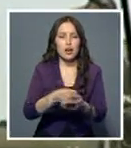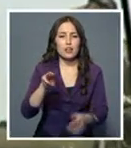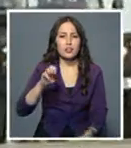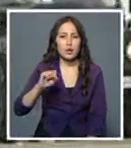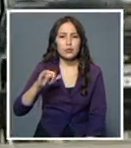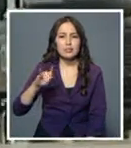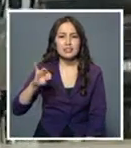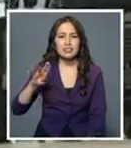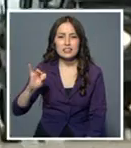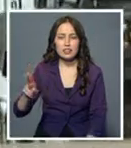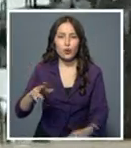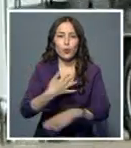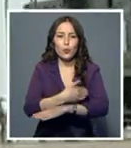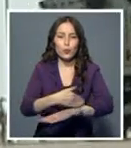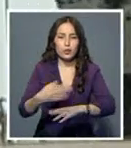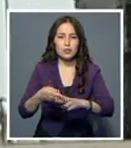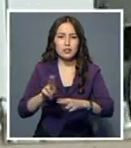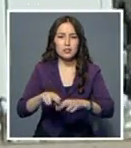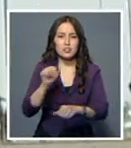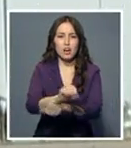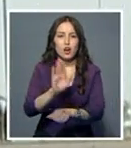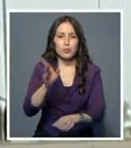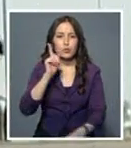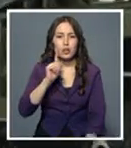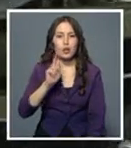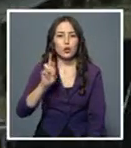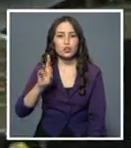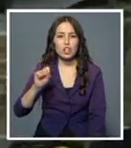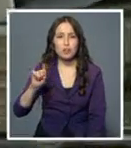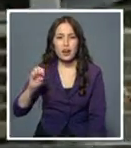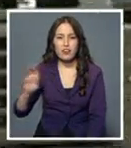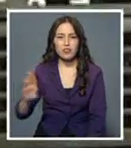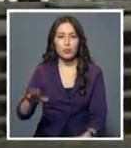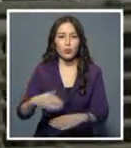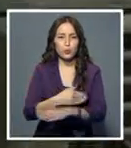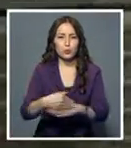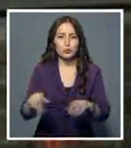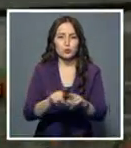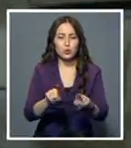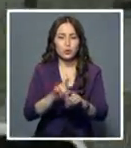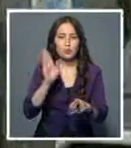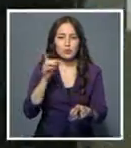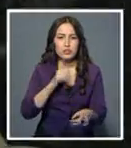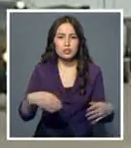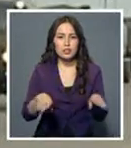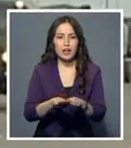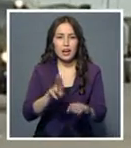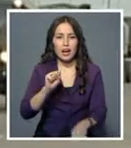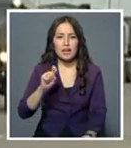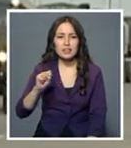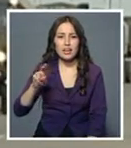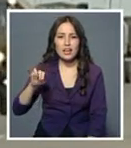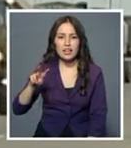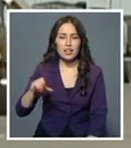жолда қозғалыс шектеледі. Әскери техника Қошқарбаев, Момышұлы көшесі мен Басалаңға келеді. Қазақ елі алаңындағы көлік қозғалысы